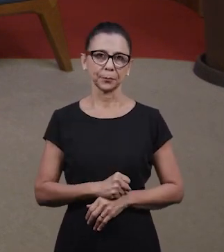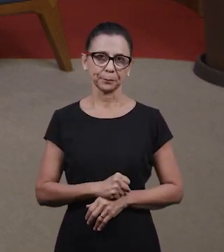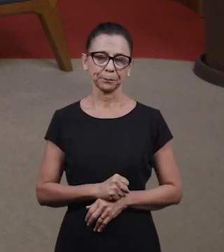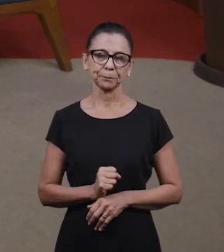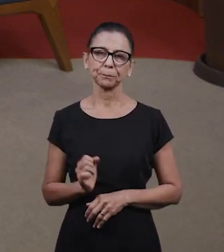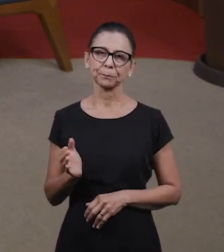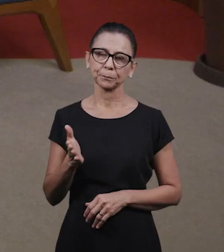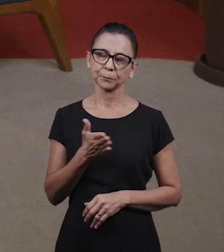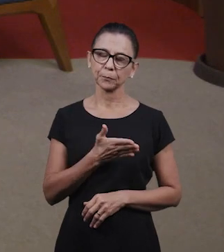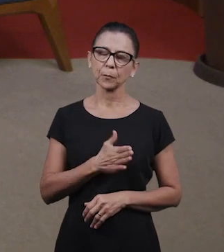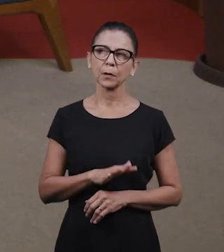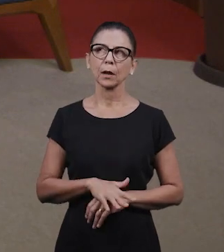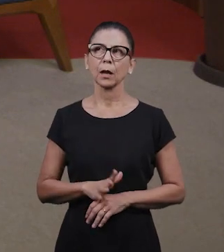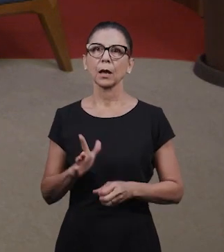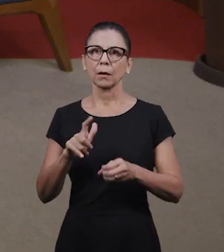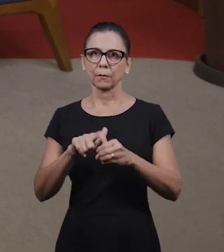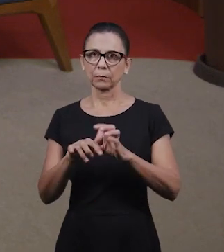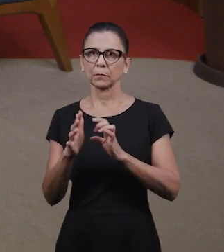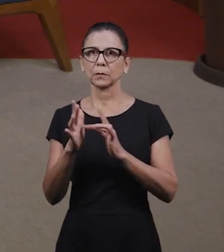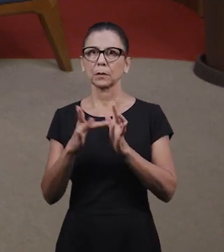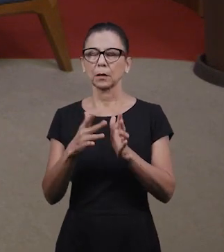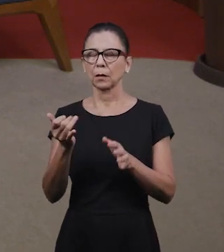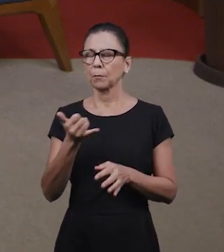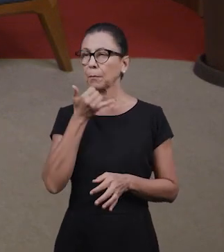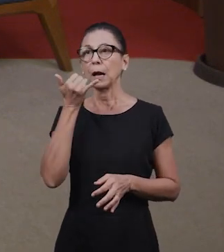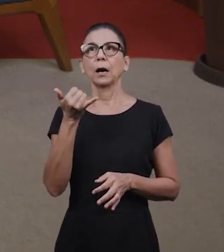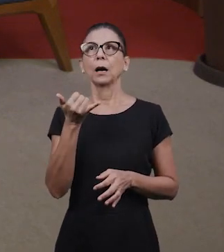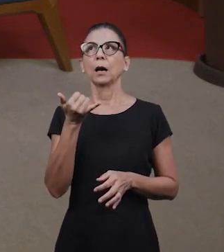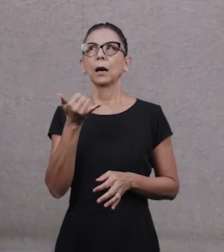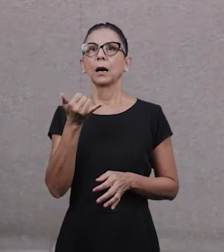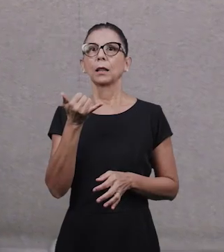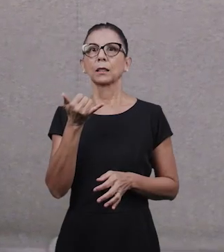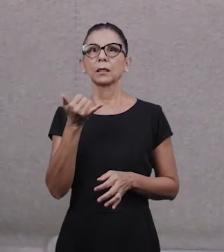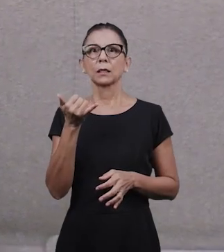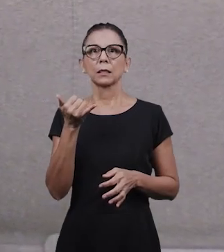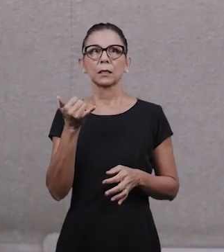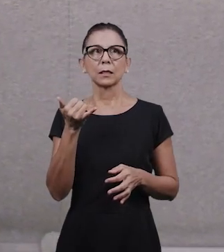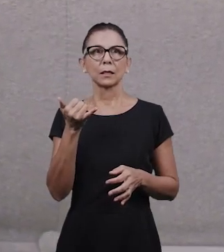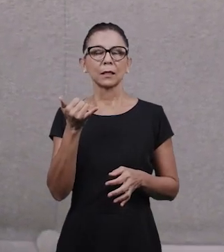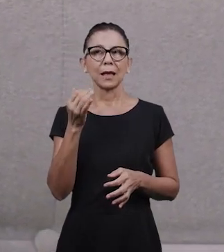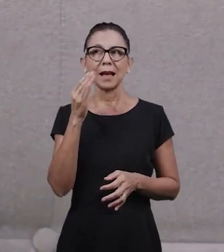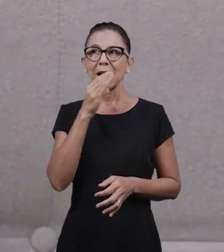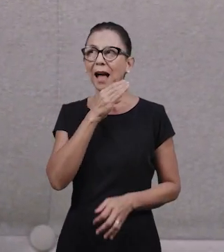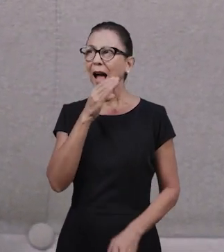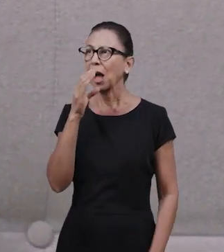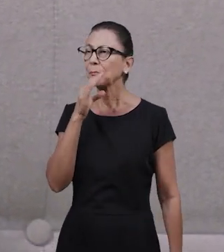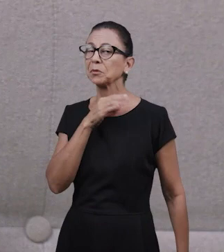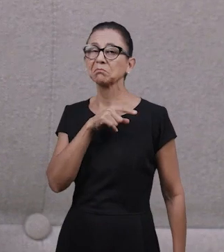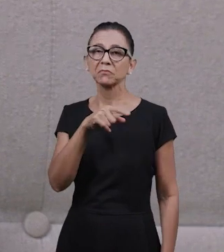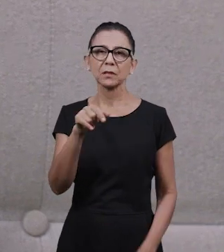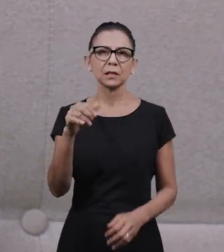Jésus. Ça va être une surprise. Donc, il n'attend pas